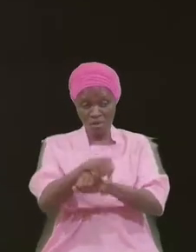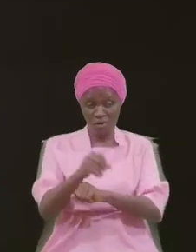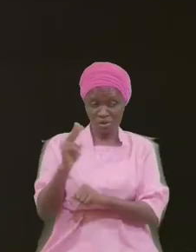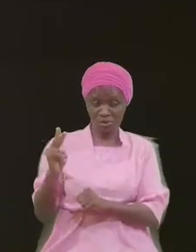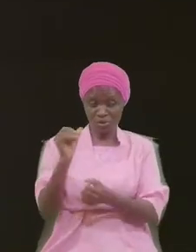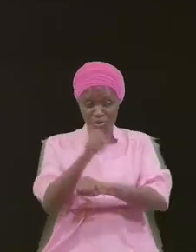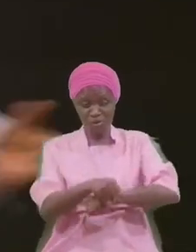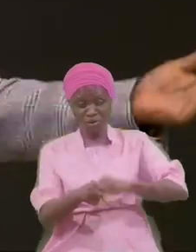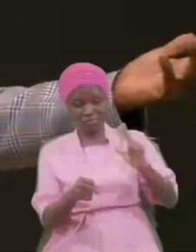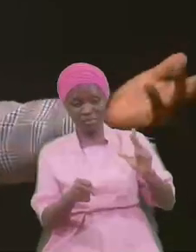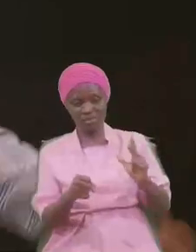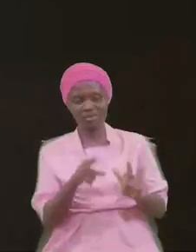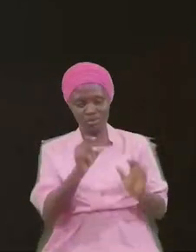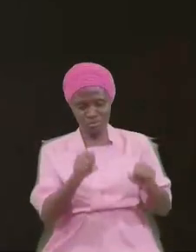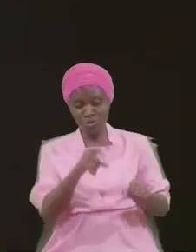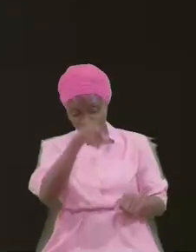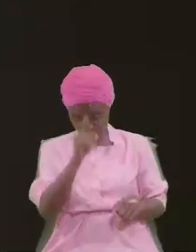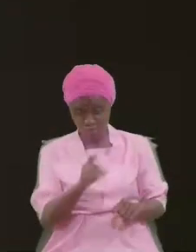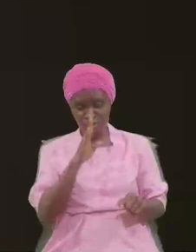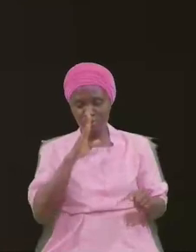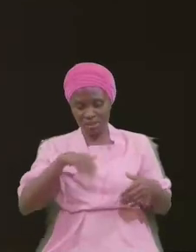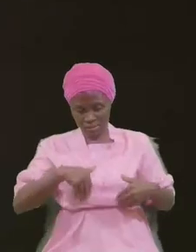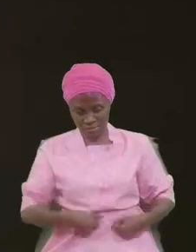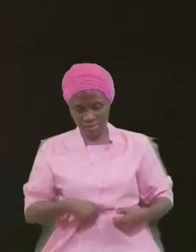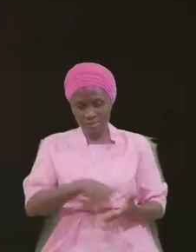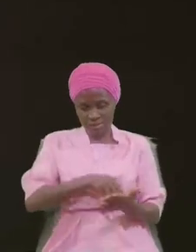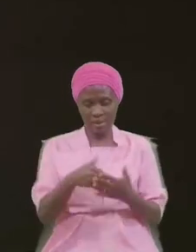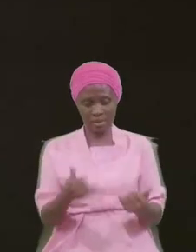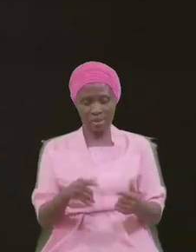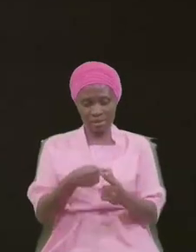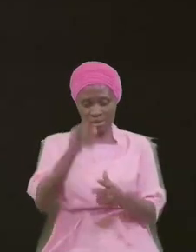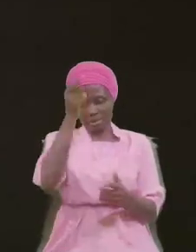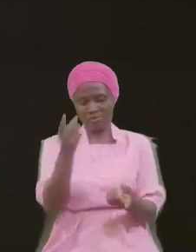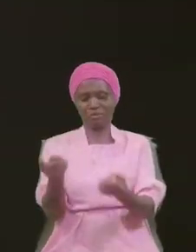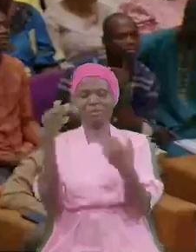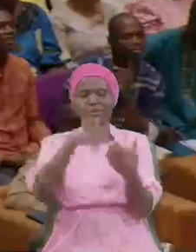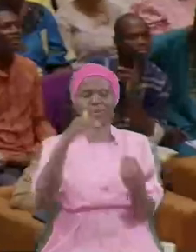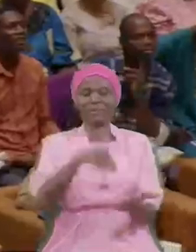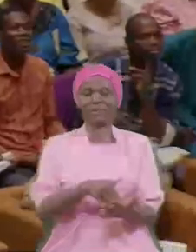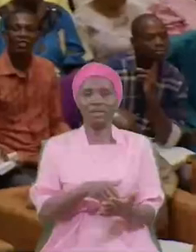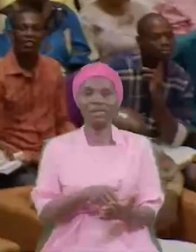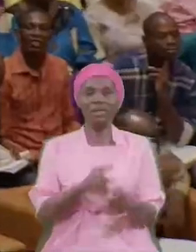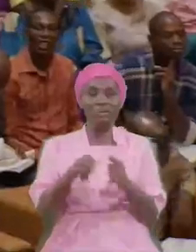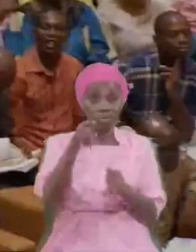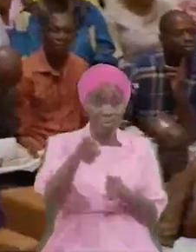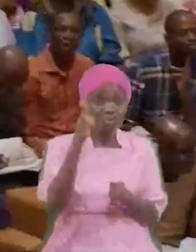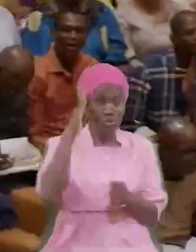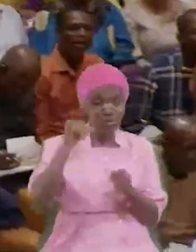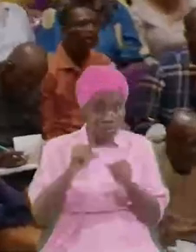devez être maintenant fatigué, et viens, et vous êtes toujours debout. Je dis, vous êtes toujours debout.